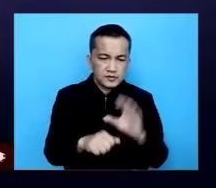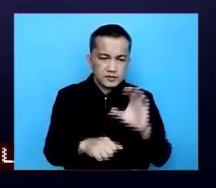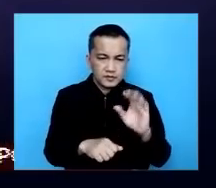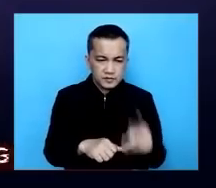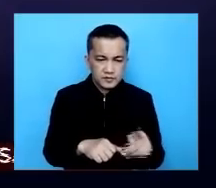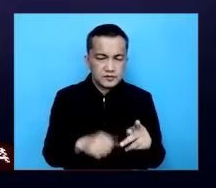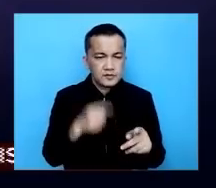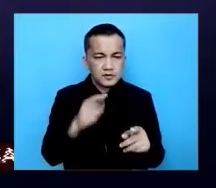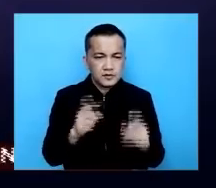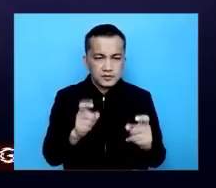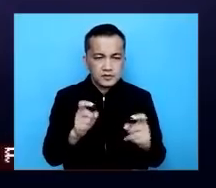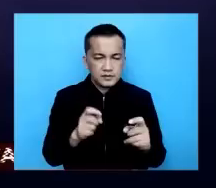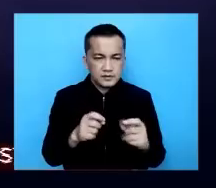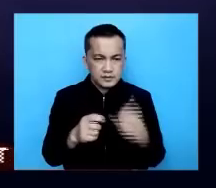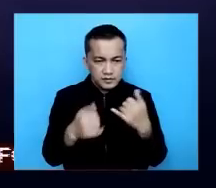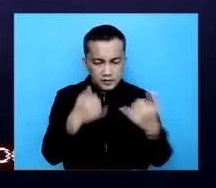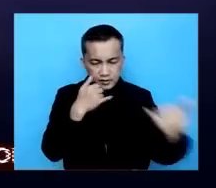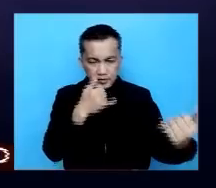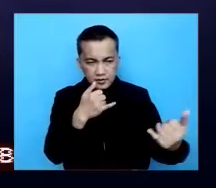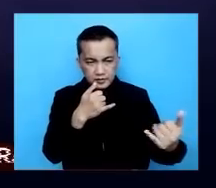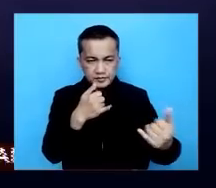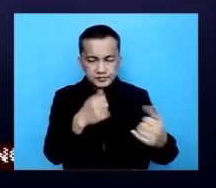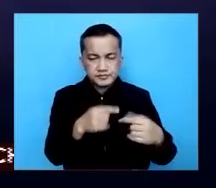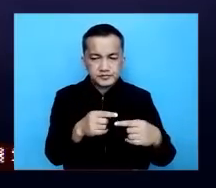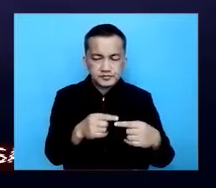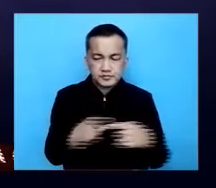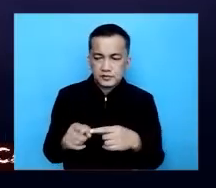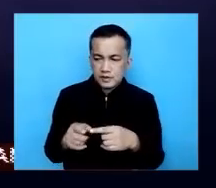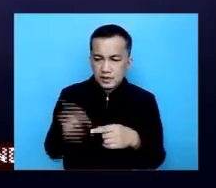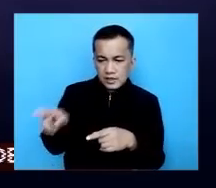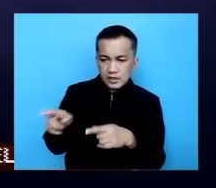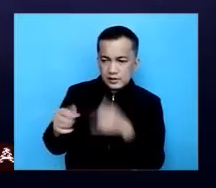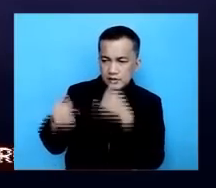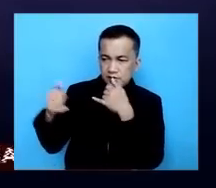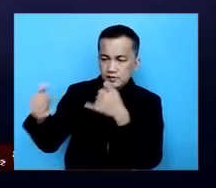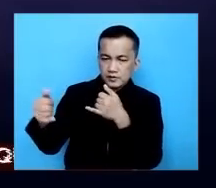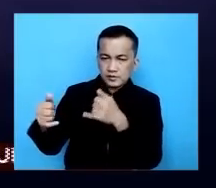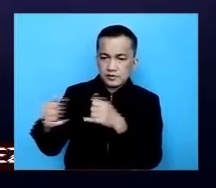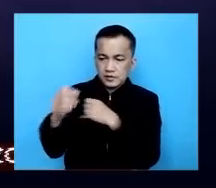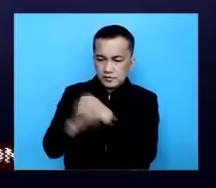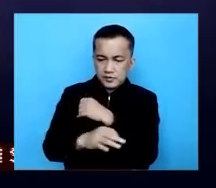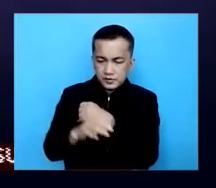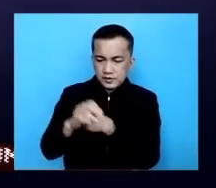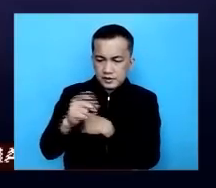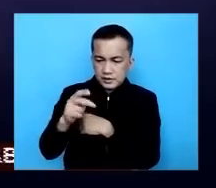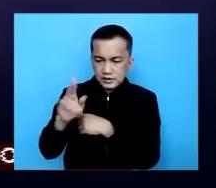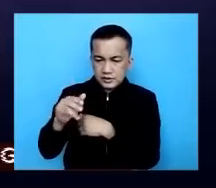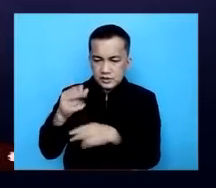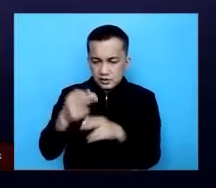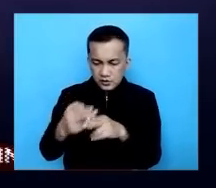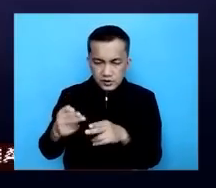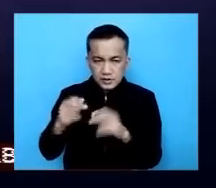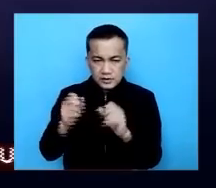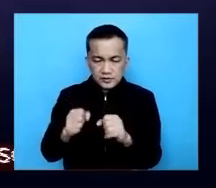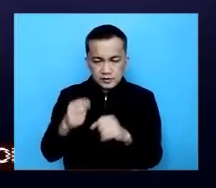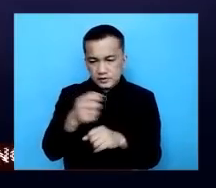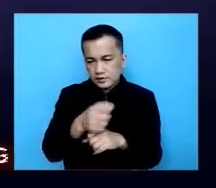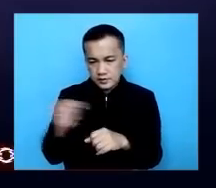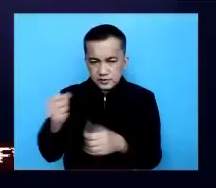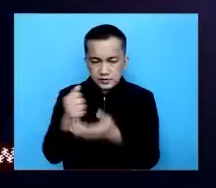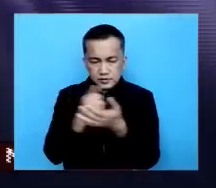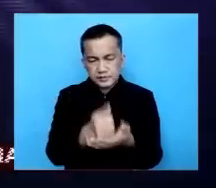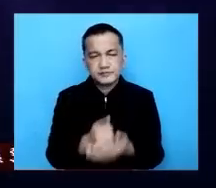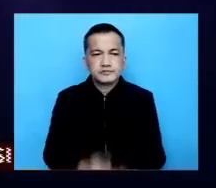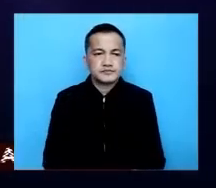para mabilis siyang makontakt habang nakikipag-ugnay naman sila sa foreign recruitment agency sa Kuwait na pwedeng mag-pull out o sumaklolo sa